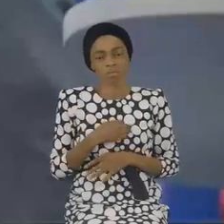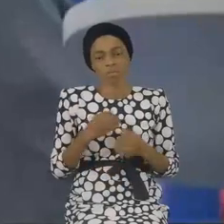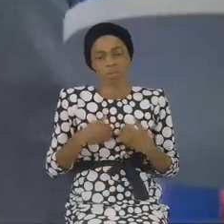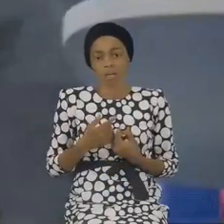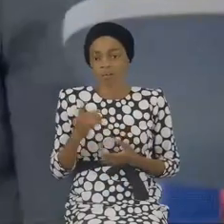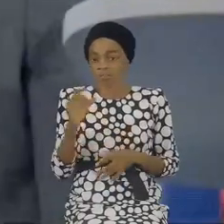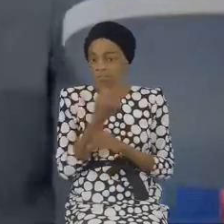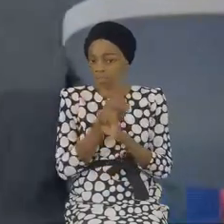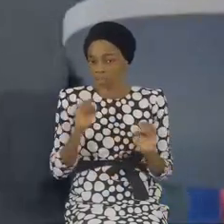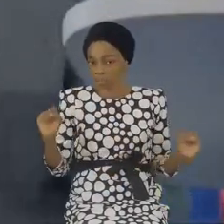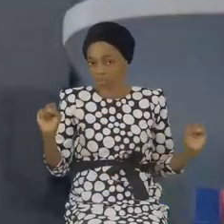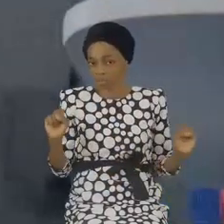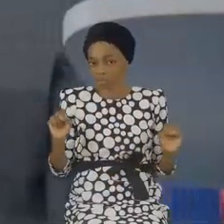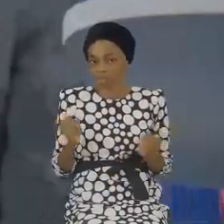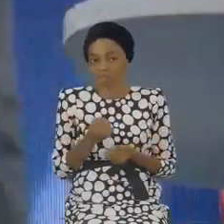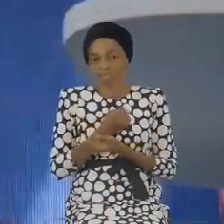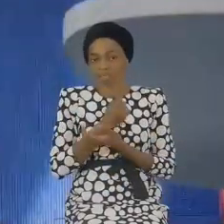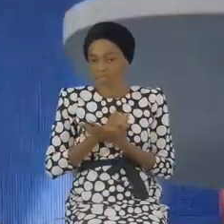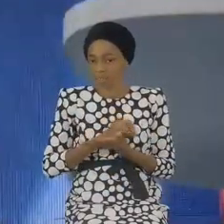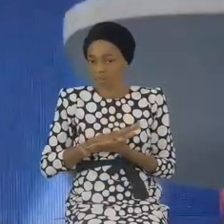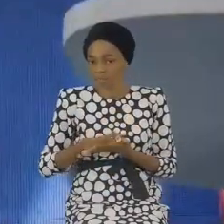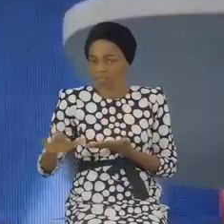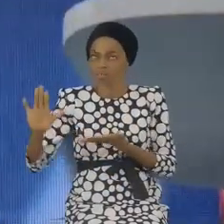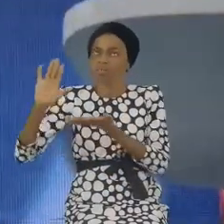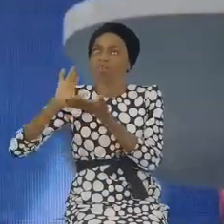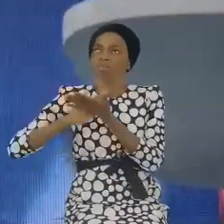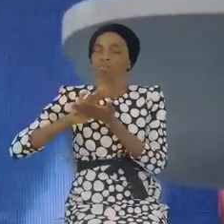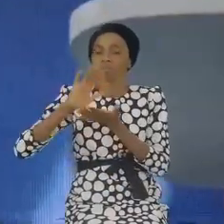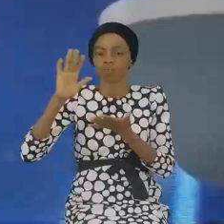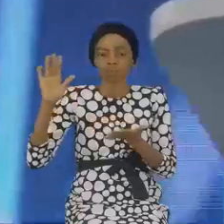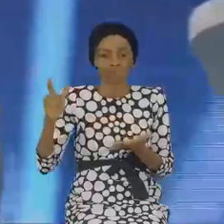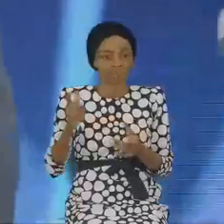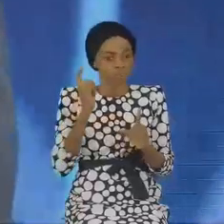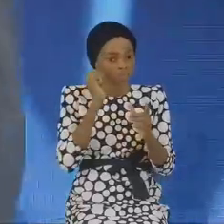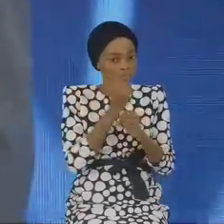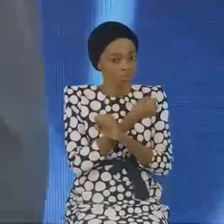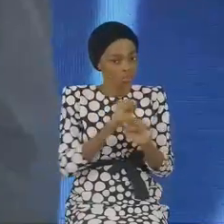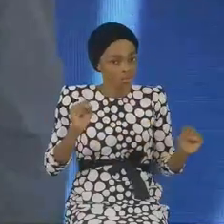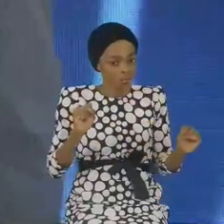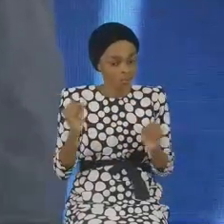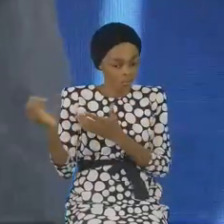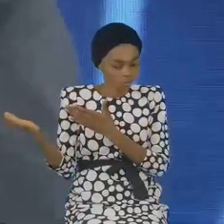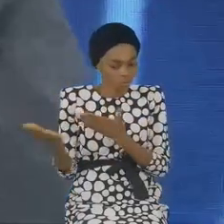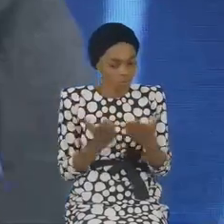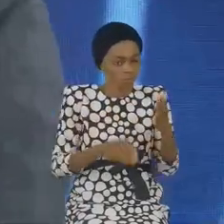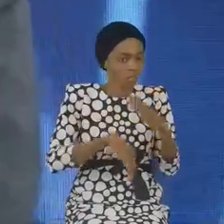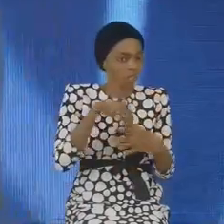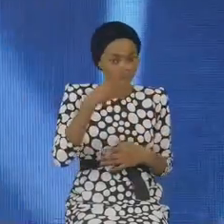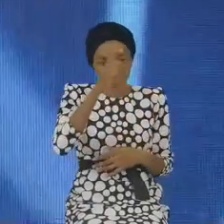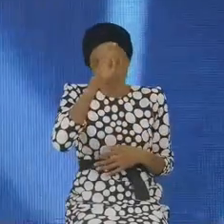la sanctification, la glorification. La justification fait sortir d'Égypte,